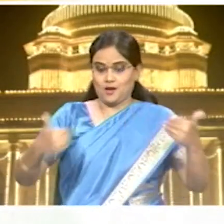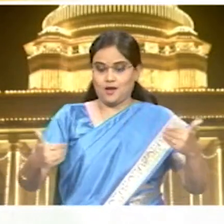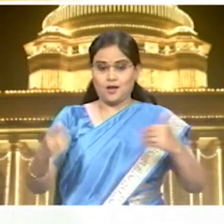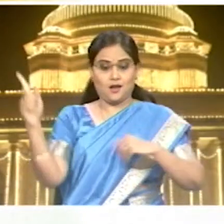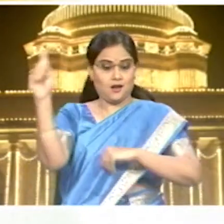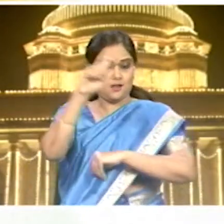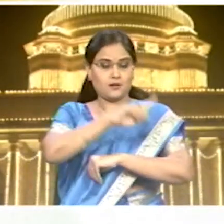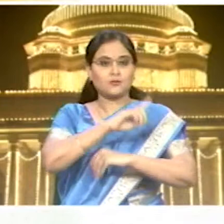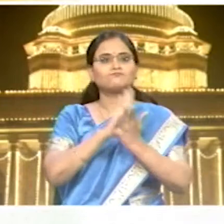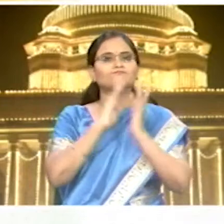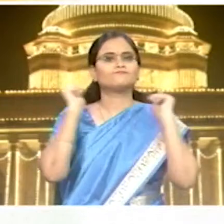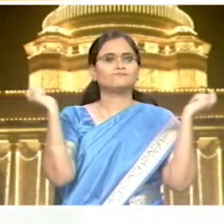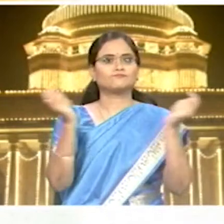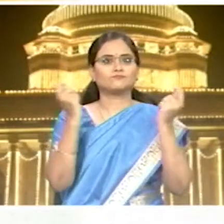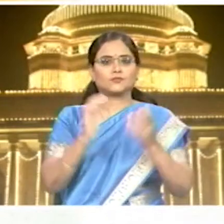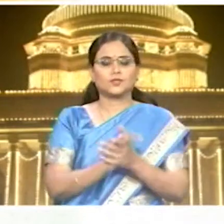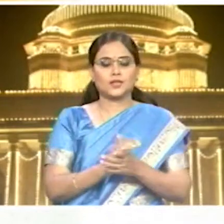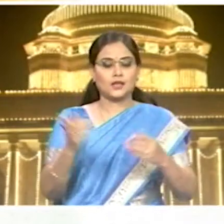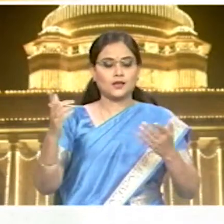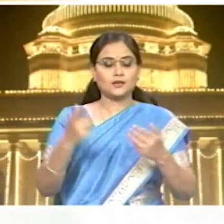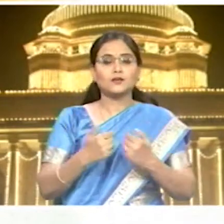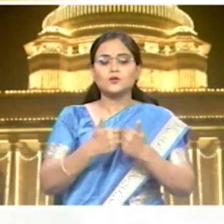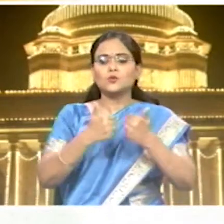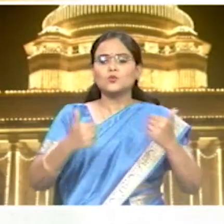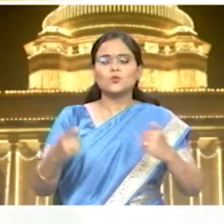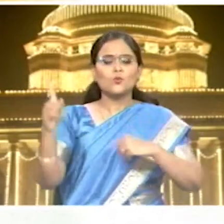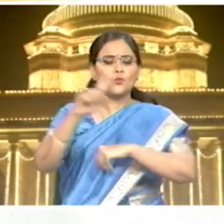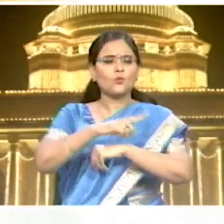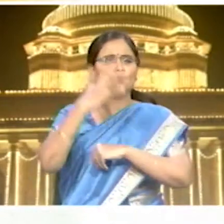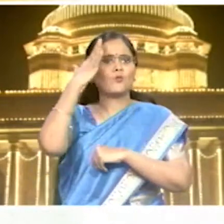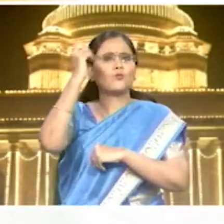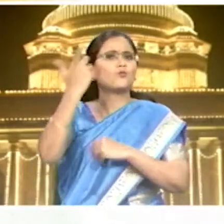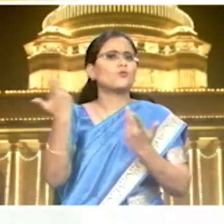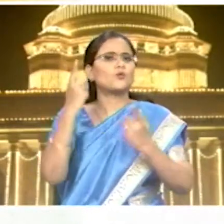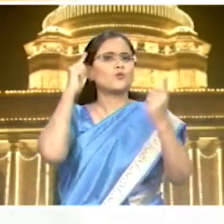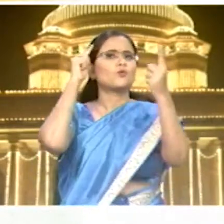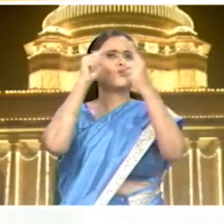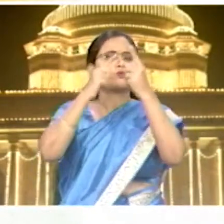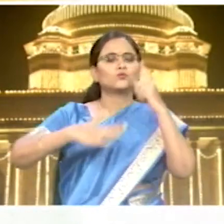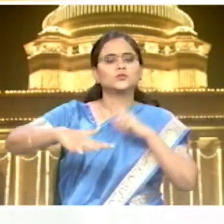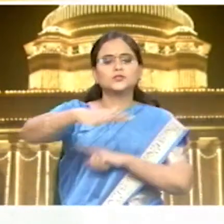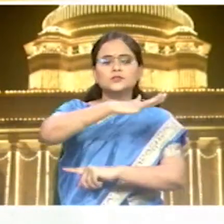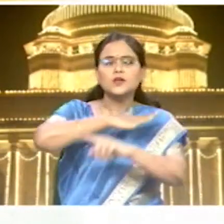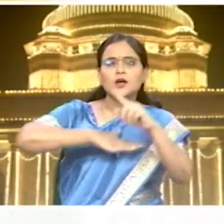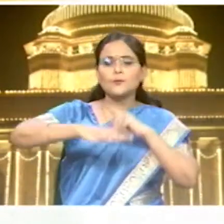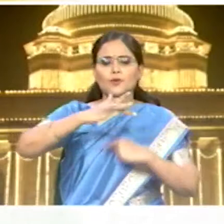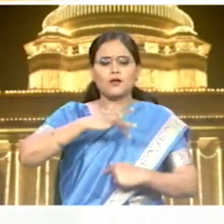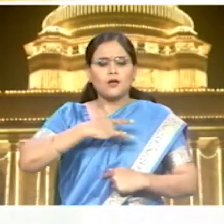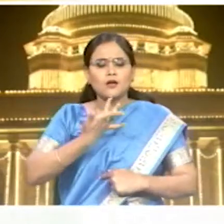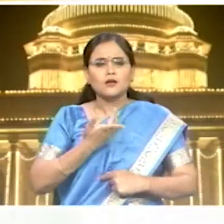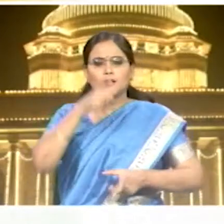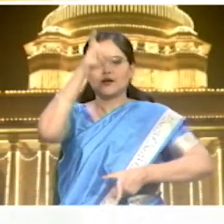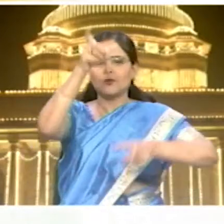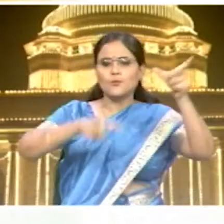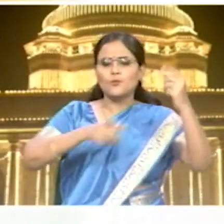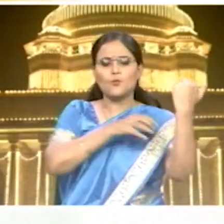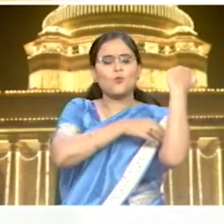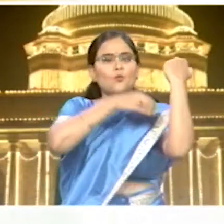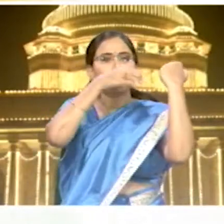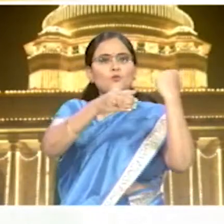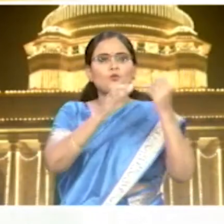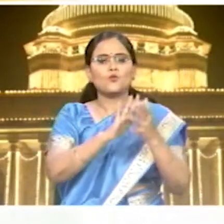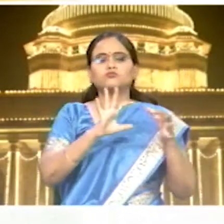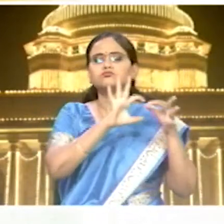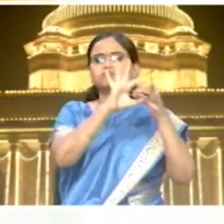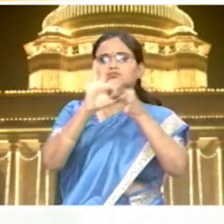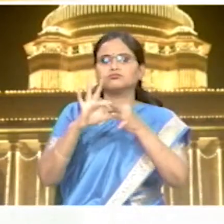है। इस स्मृति दिवस को मनाने का उद्देश्य सामाजिक सद्भाव, मानव सशक्तिकरण और एकता